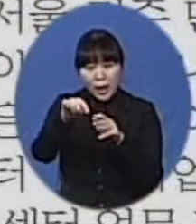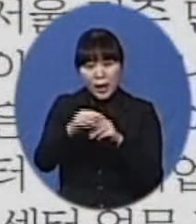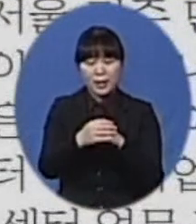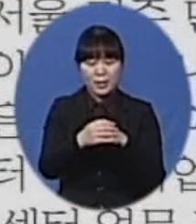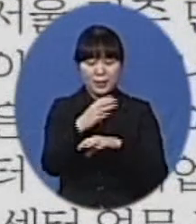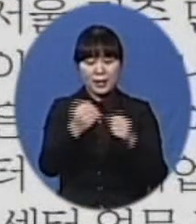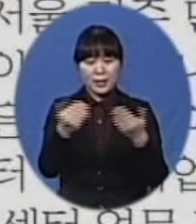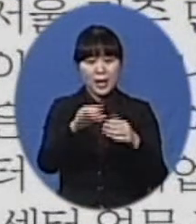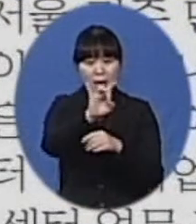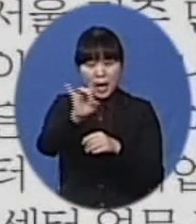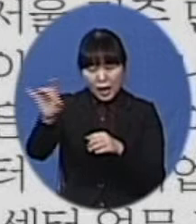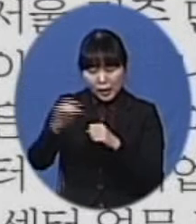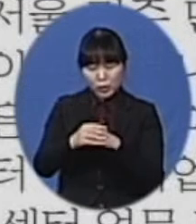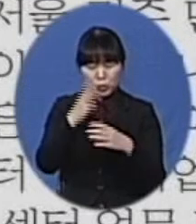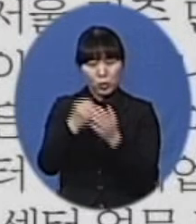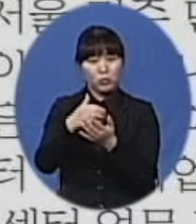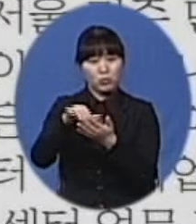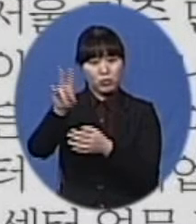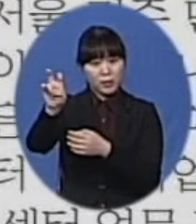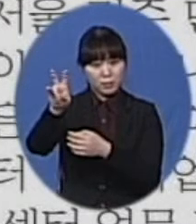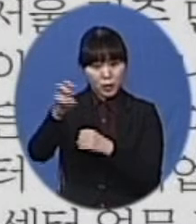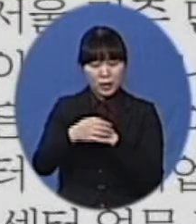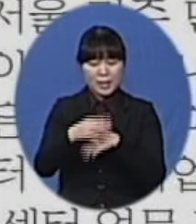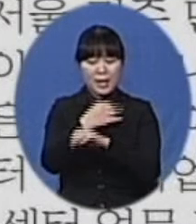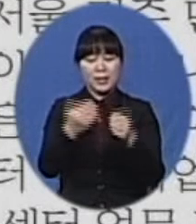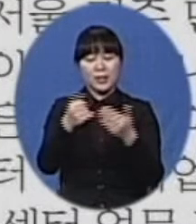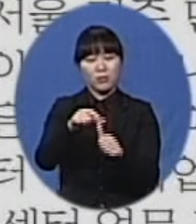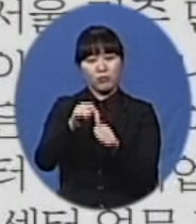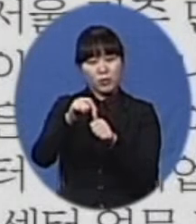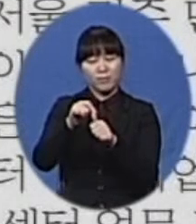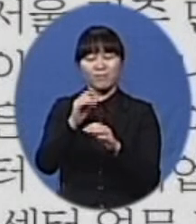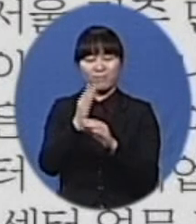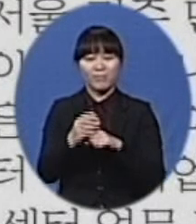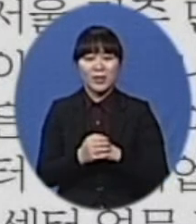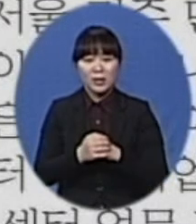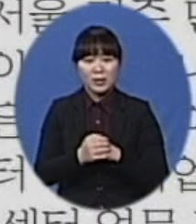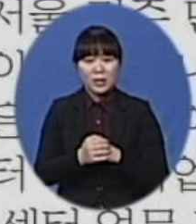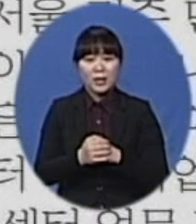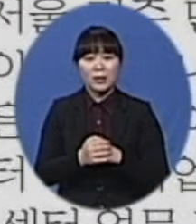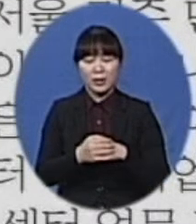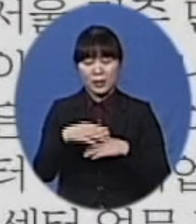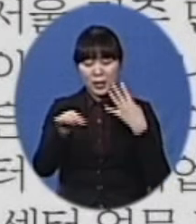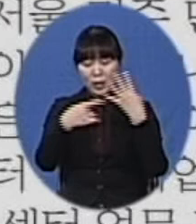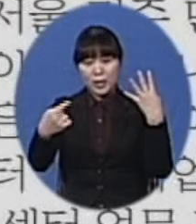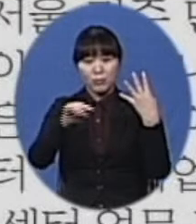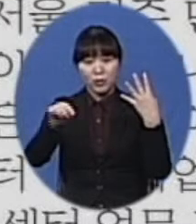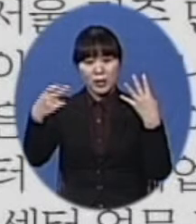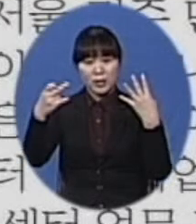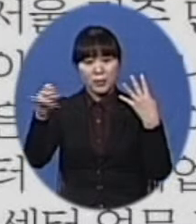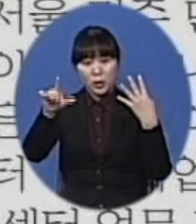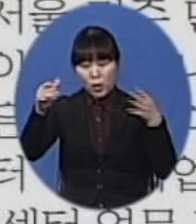1명씩, 총 22명의 중증장애인 인턴을 모집할 예정입니다. 시는 다음 달 1일부터